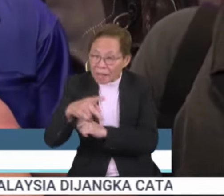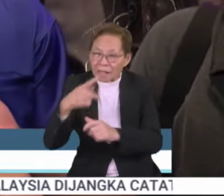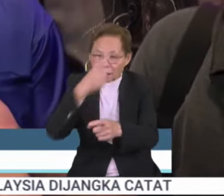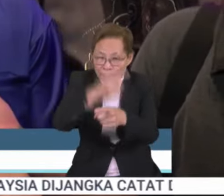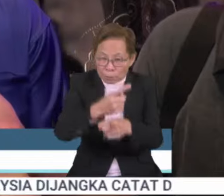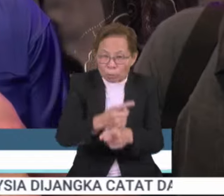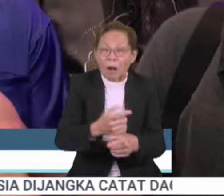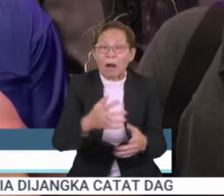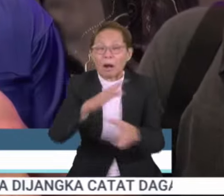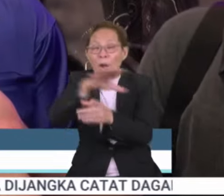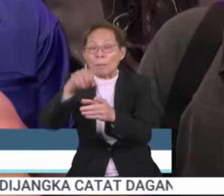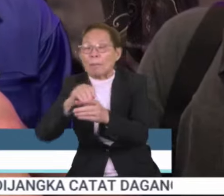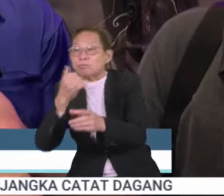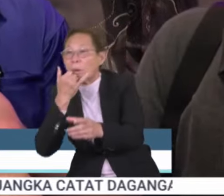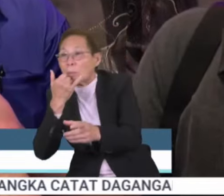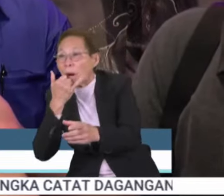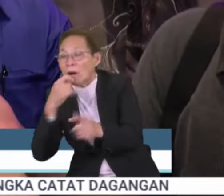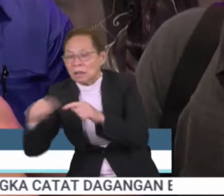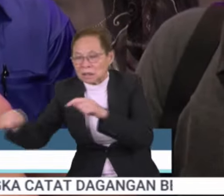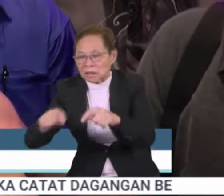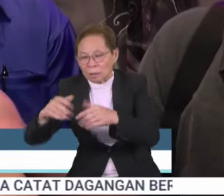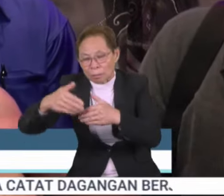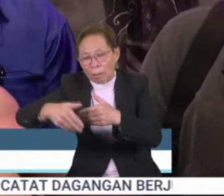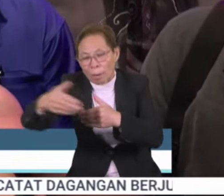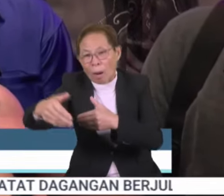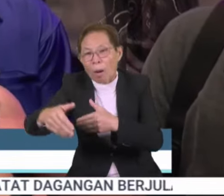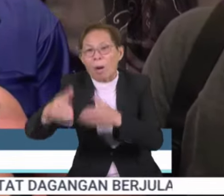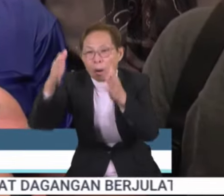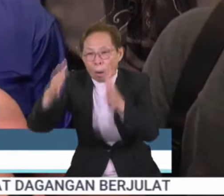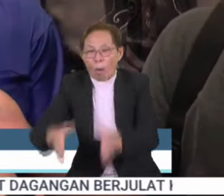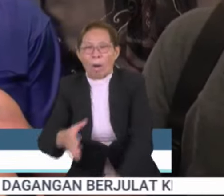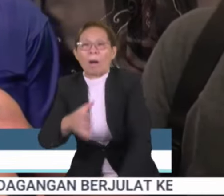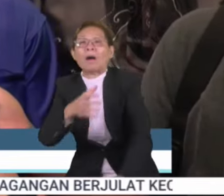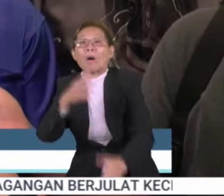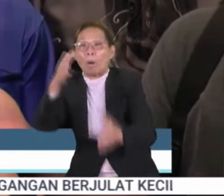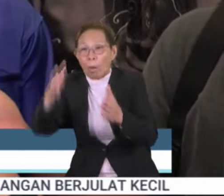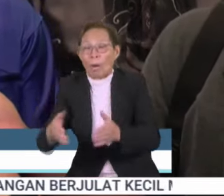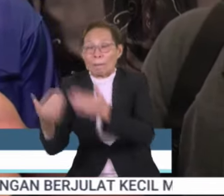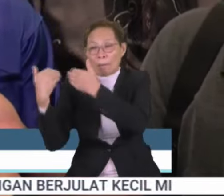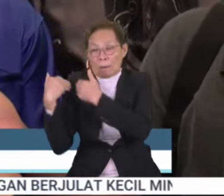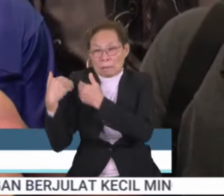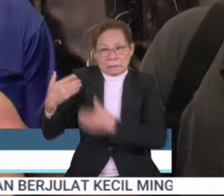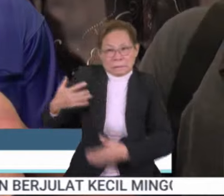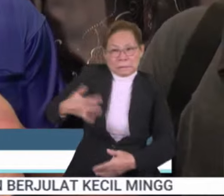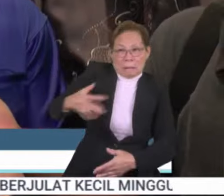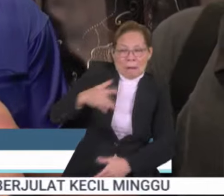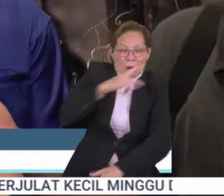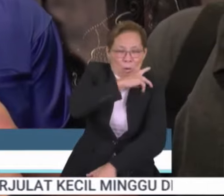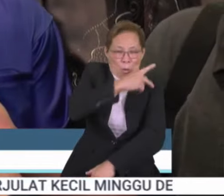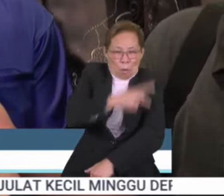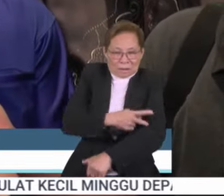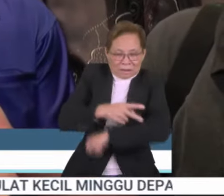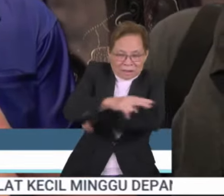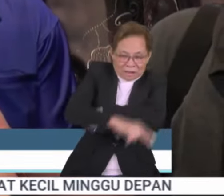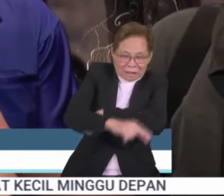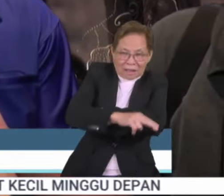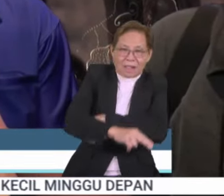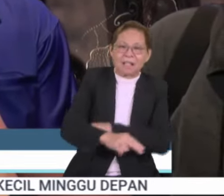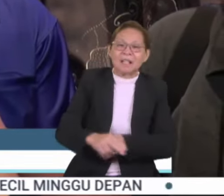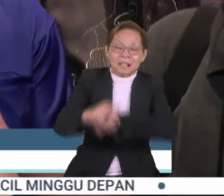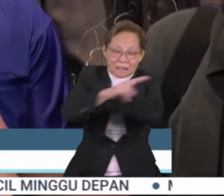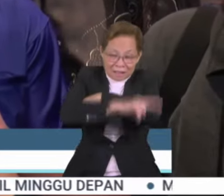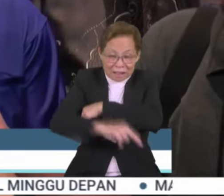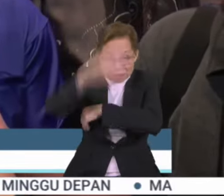melibatkan kriminal, itu untuk tindakan selanjutnya pihak yang terbabitlah, itu di luar bidang kuasa negeri, yang negeri akan laksanakan